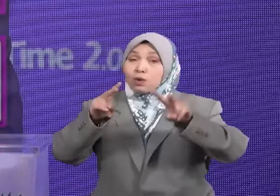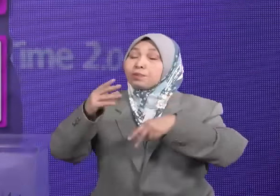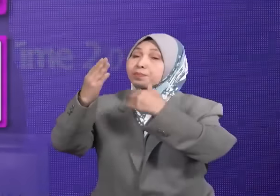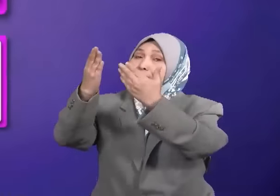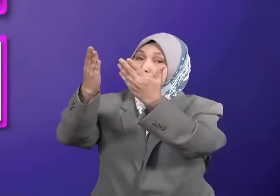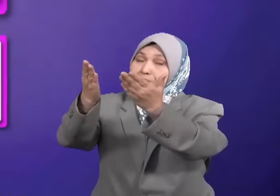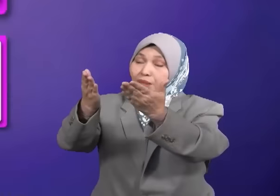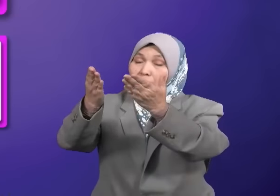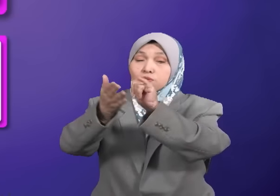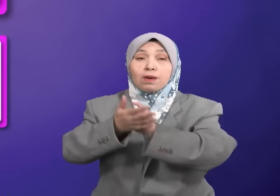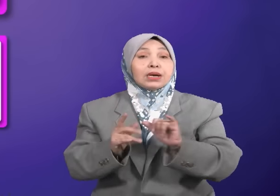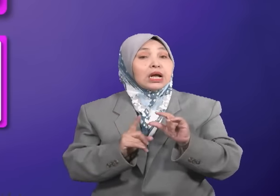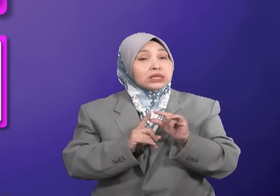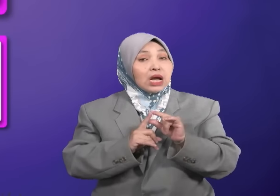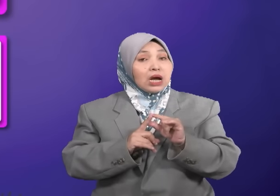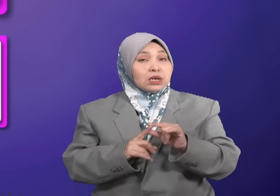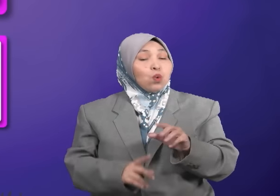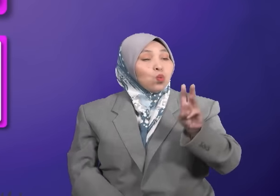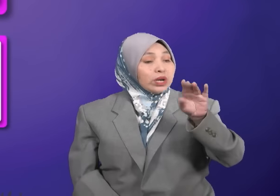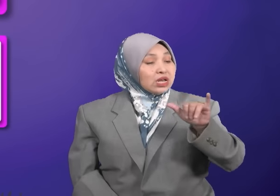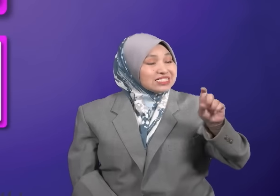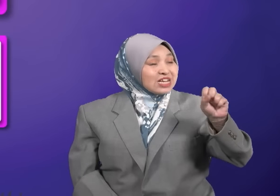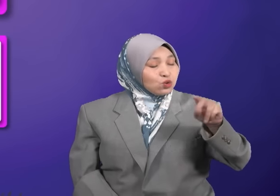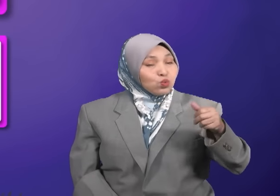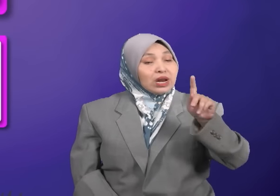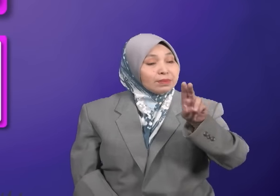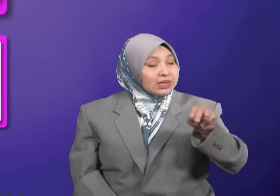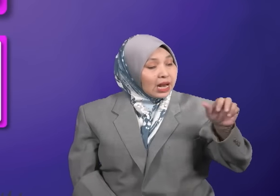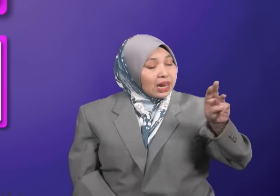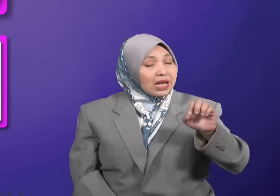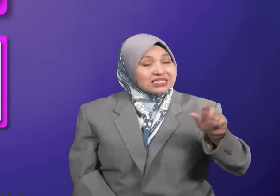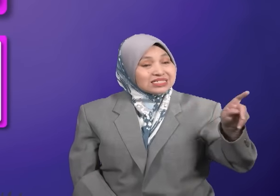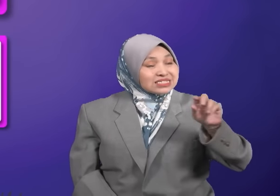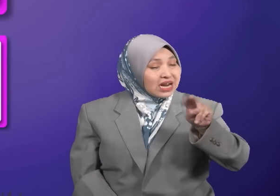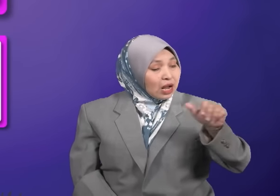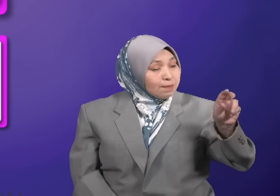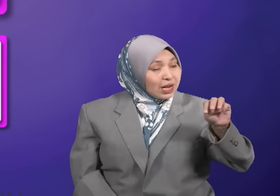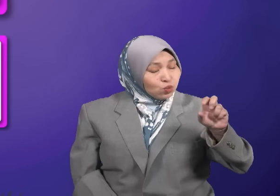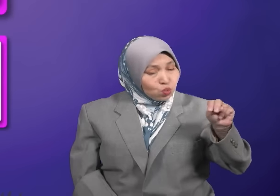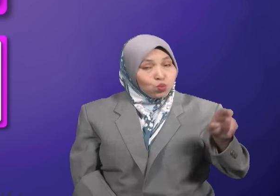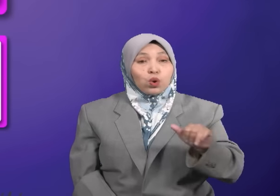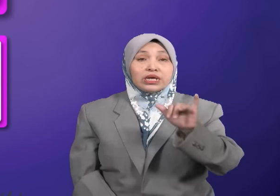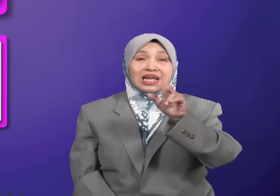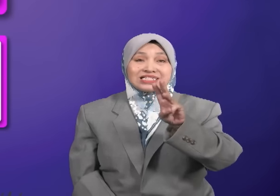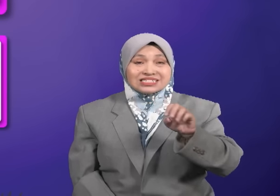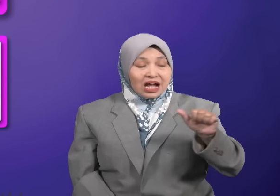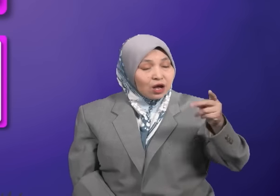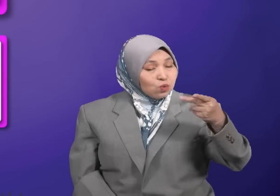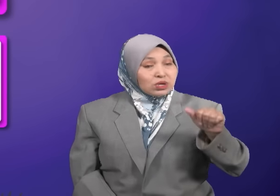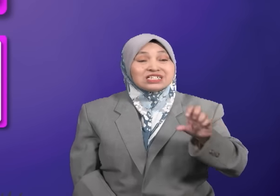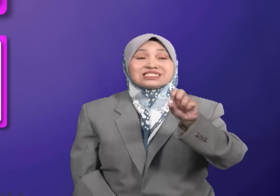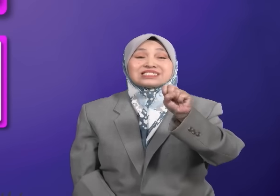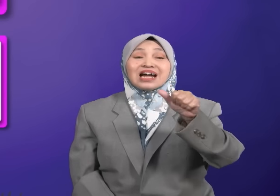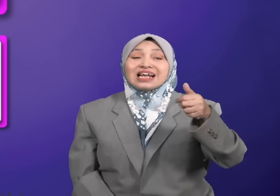iaitu perkataannya wayaskharuna minalladhina amanu, ya. Wais Harun daripada perkataan sakhira,